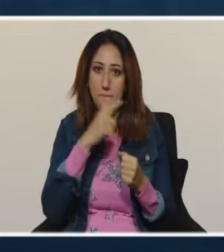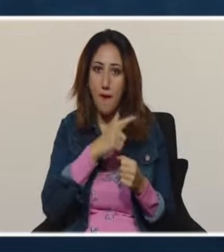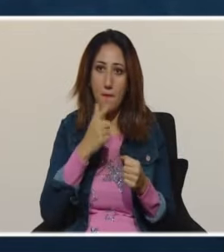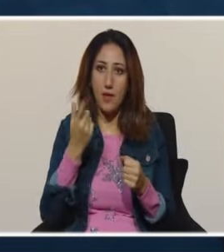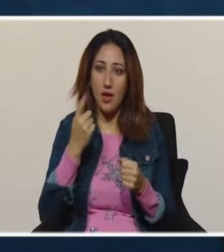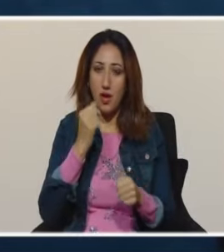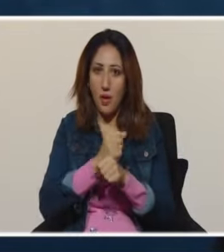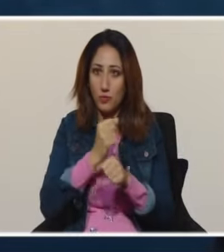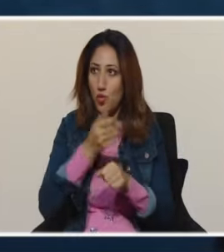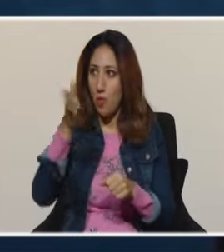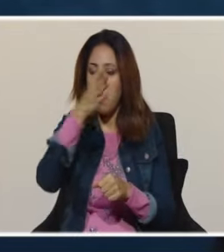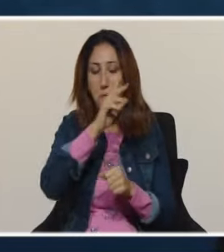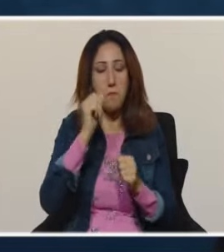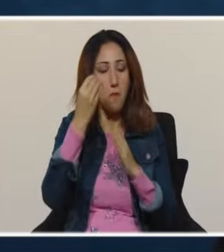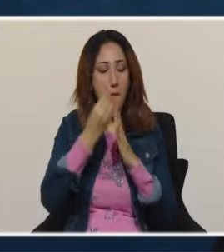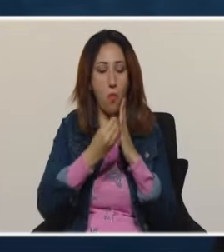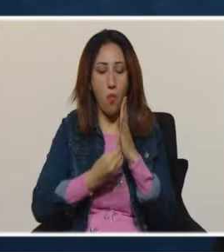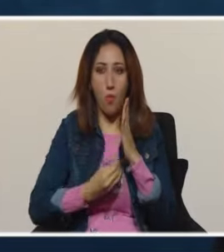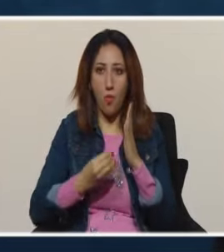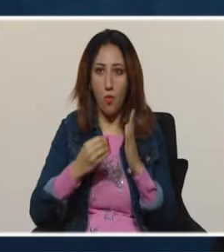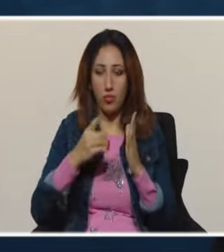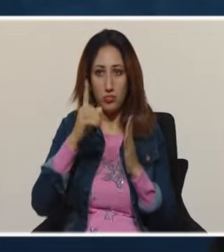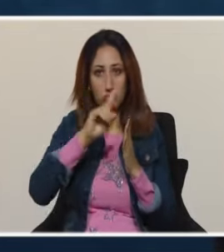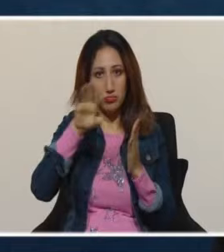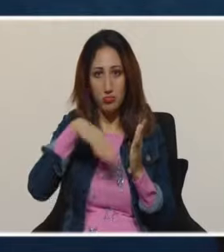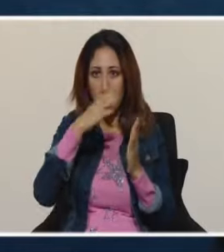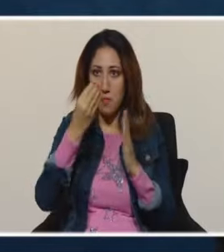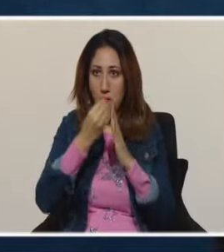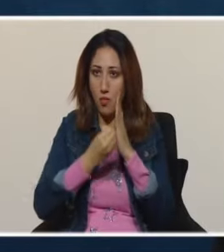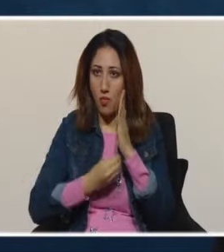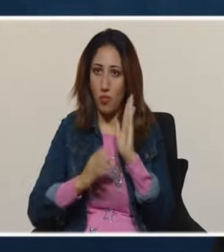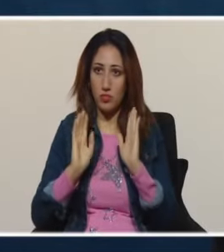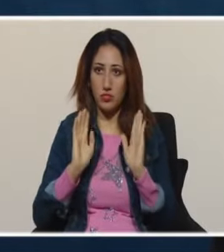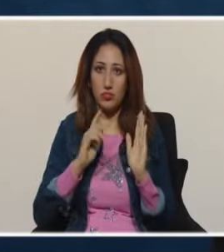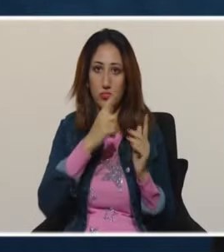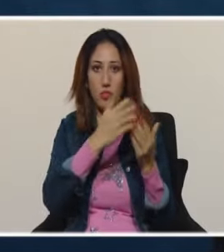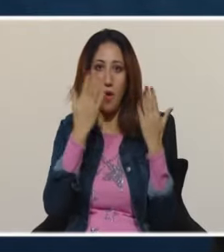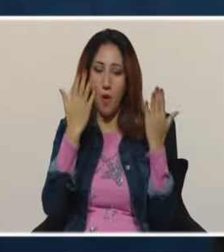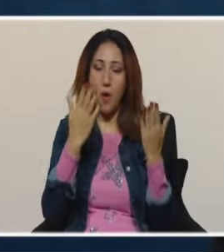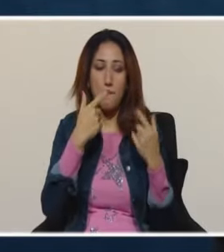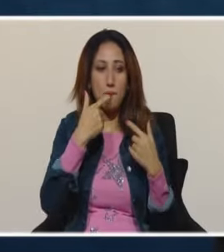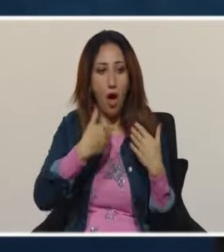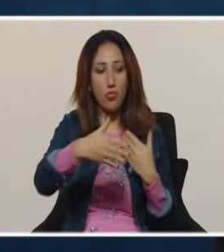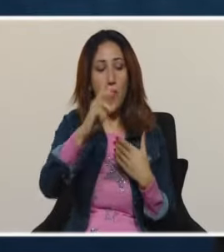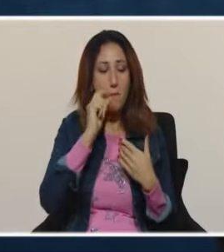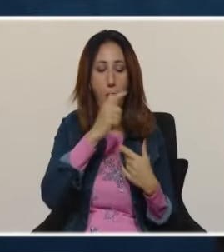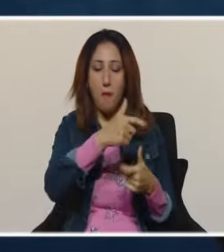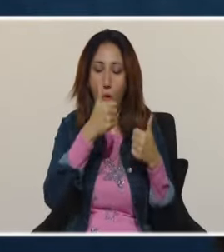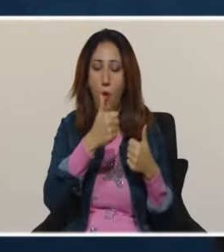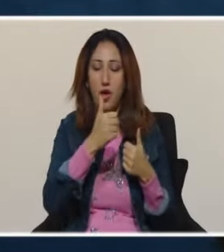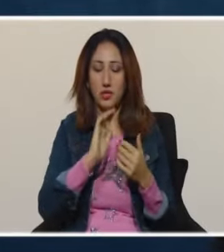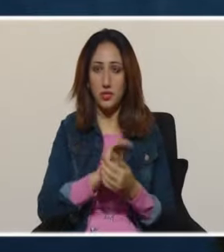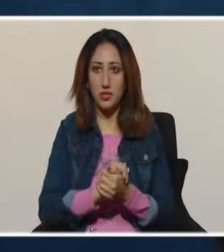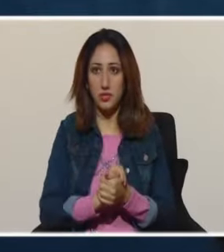نشتغل وعمره ما طلعنا بره، وهو بصراحه ربنا يخليه ويديله طول العمر.